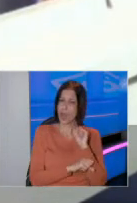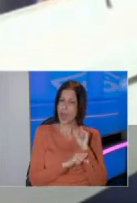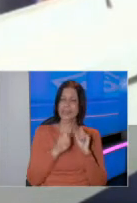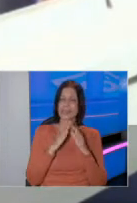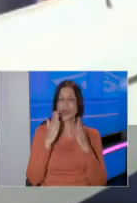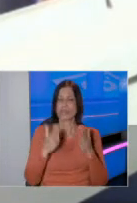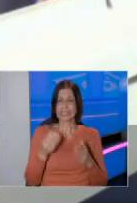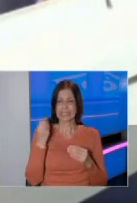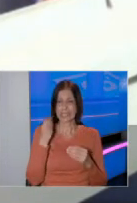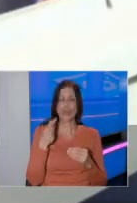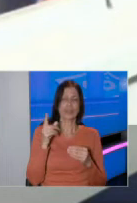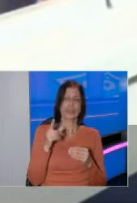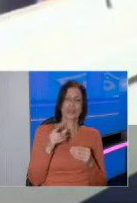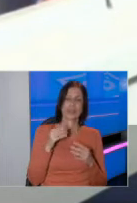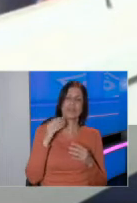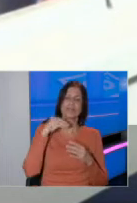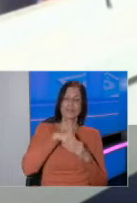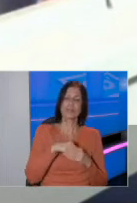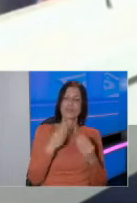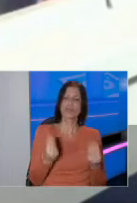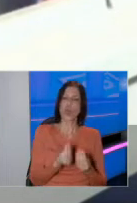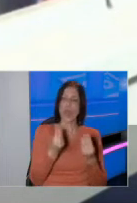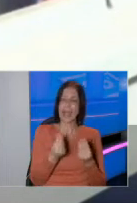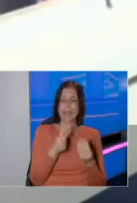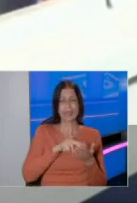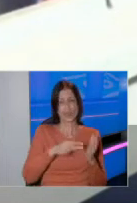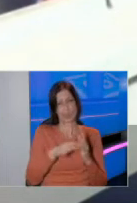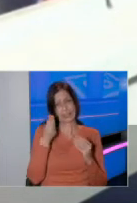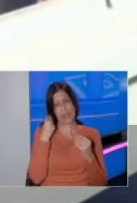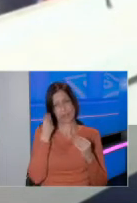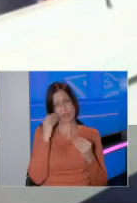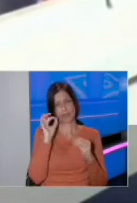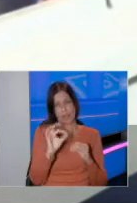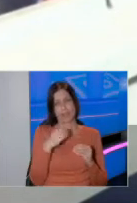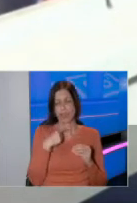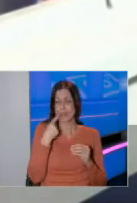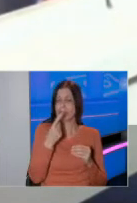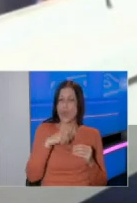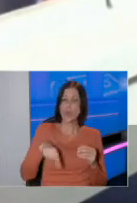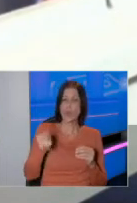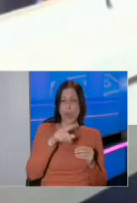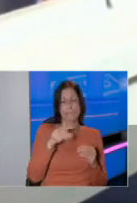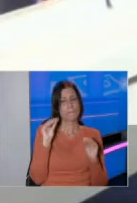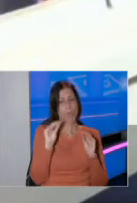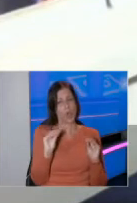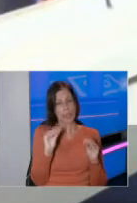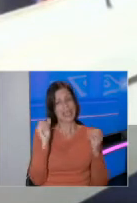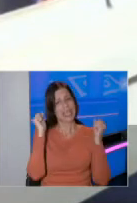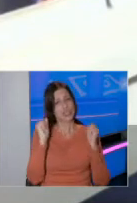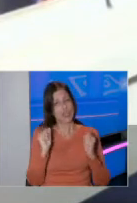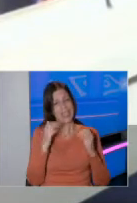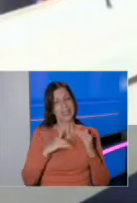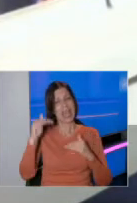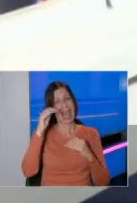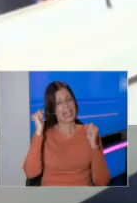ליצוק תוכן בתוך תוכנית הלימודים שלהם. אני באמת קוראת לכולם שמורים ביסודי, בעל